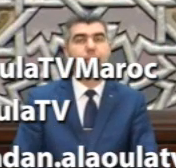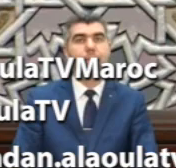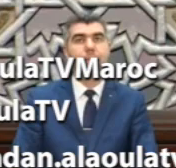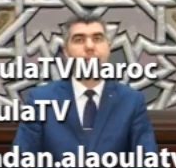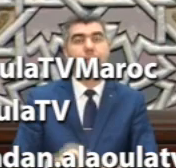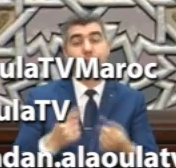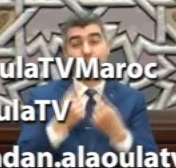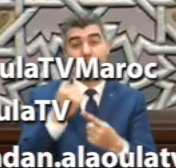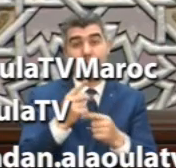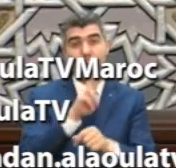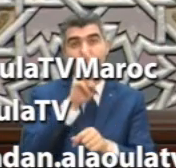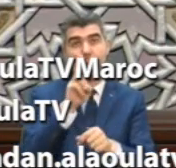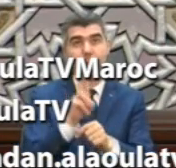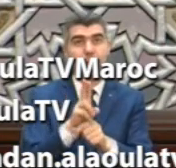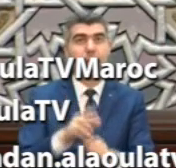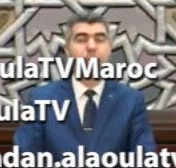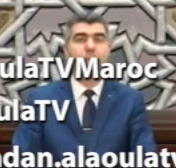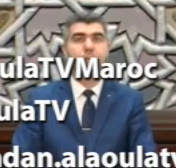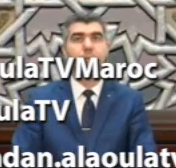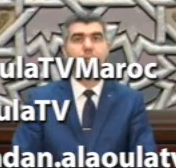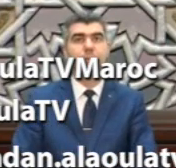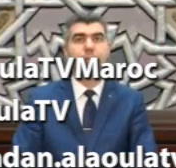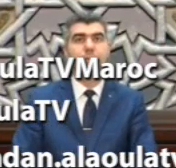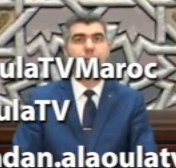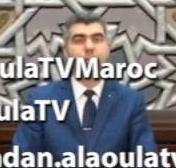تعقيب إضافي تفضل السيد النائب.